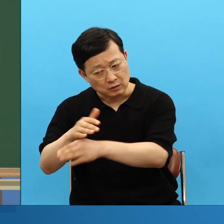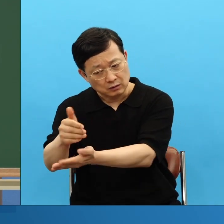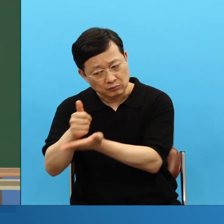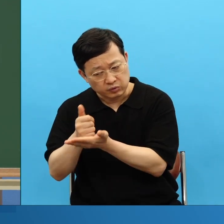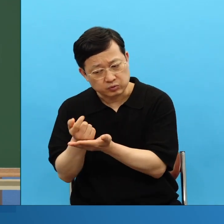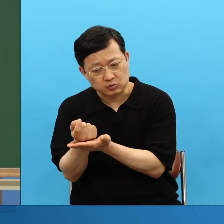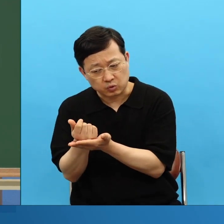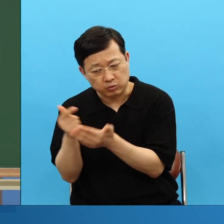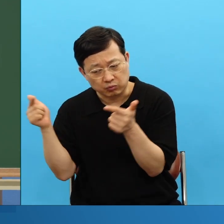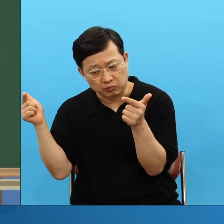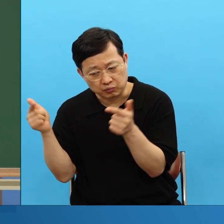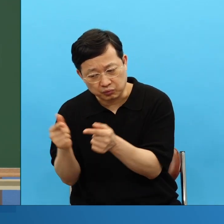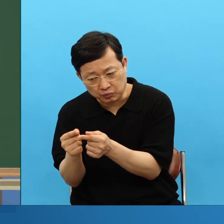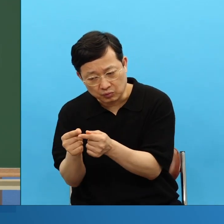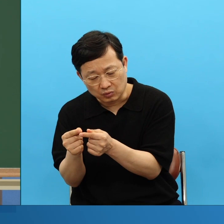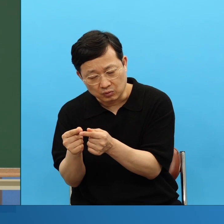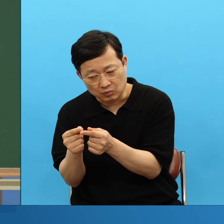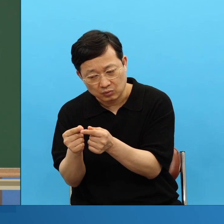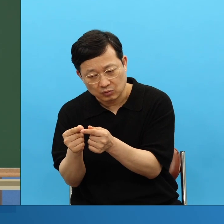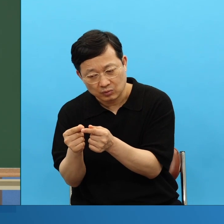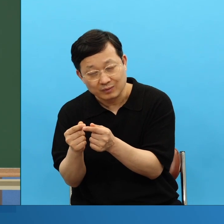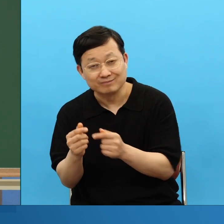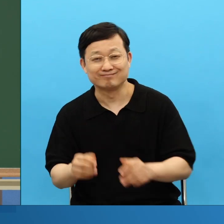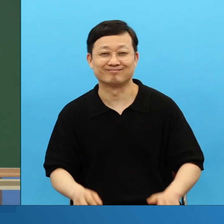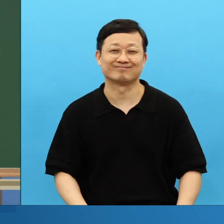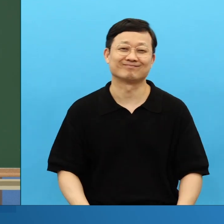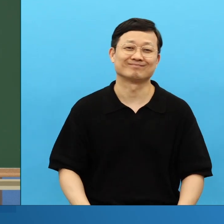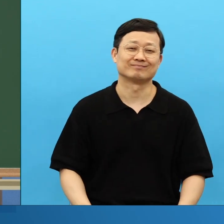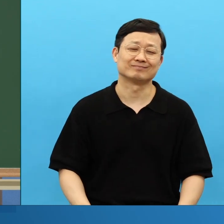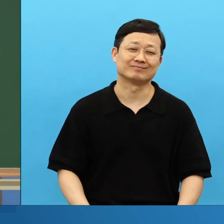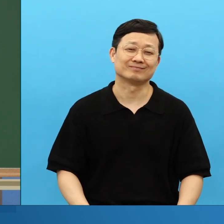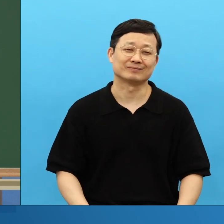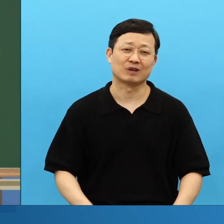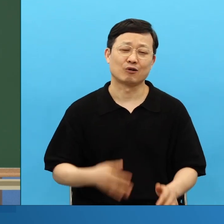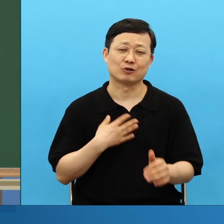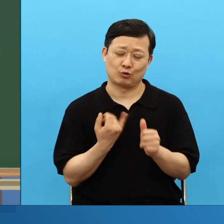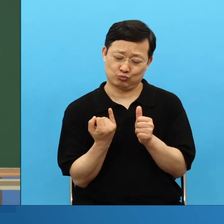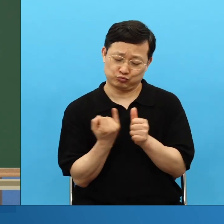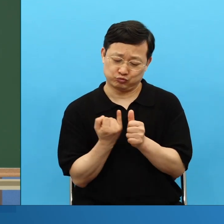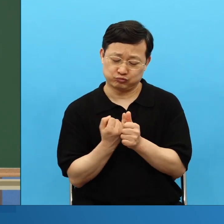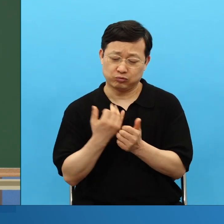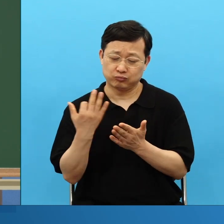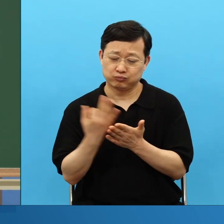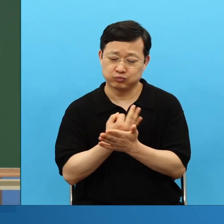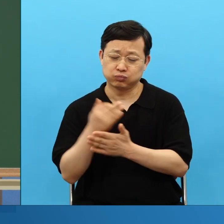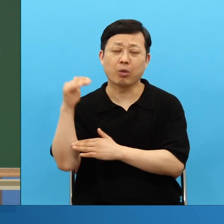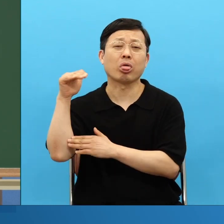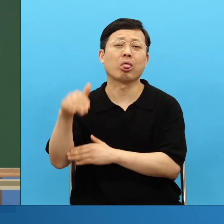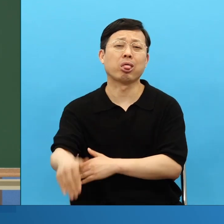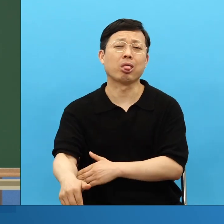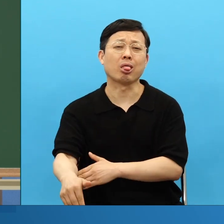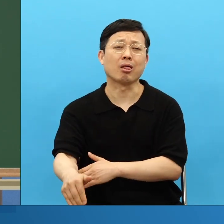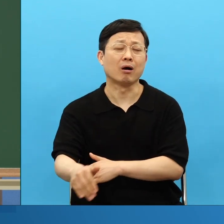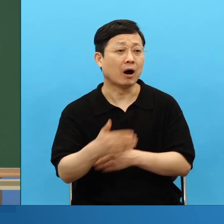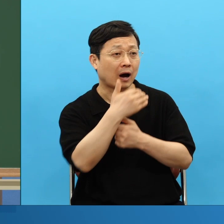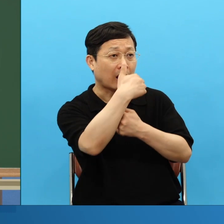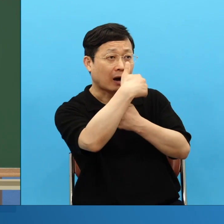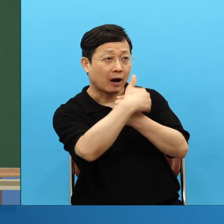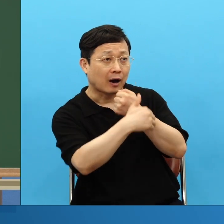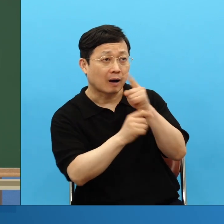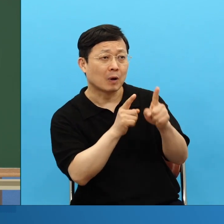집 사람이나 경제 개념이 없어가지고 그냥 계속 이 말씀이 맞으니까